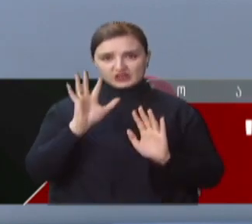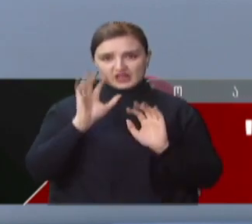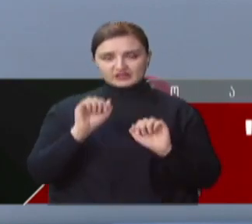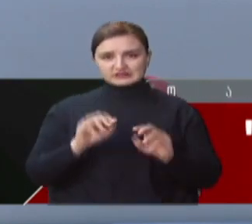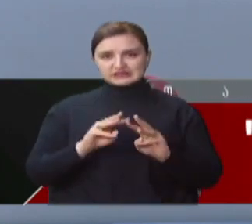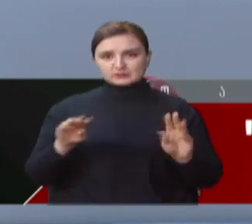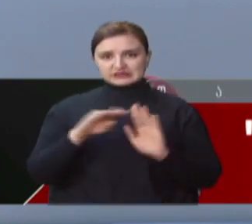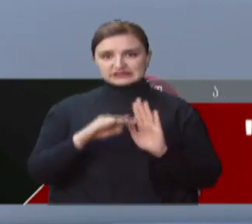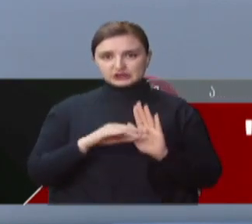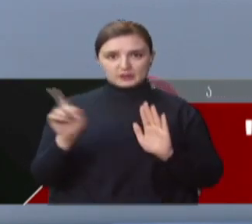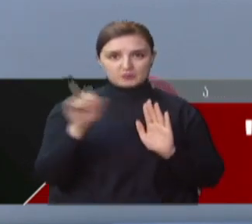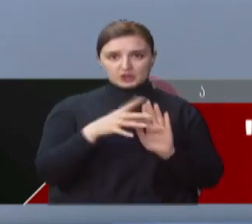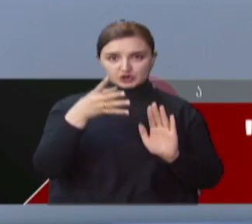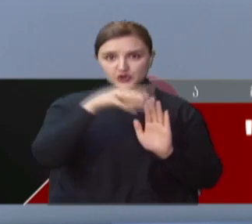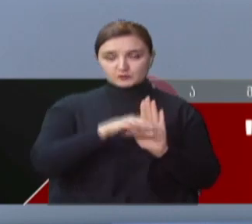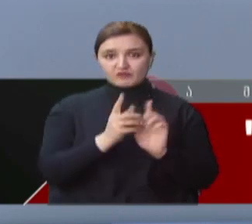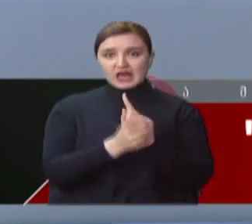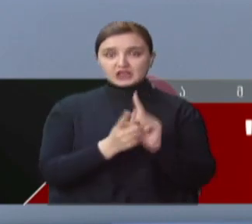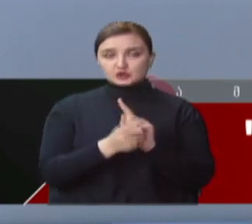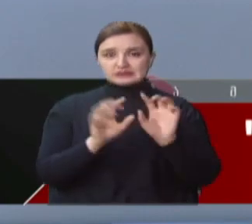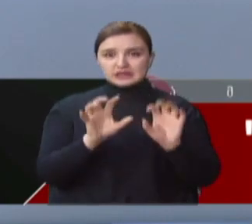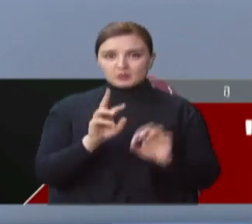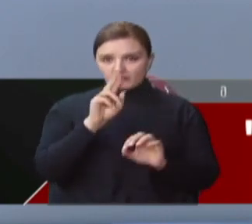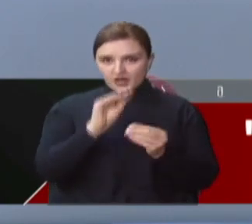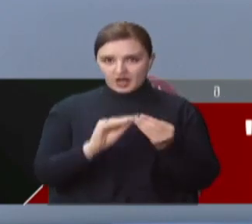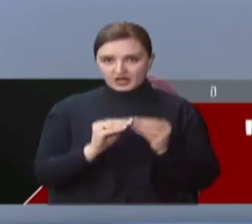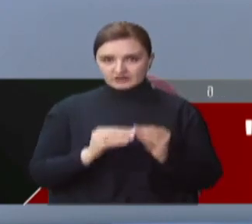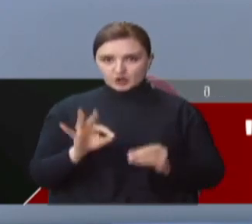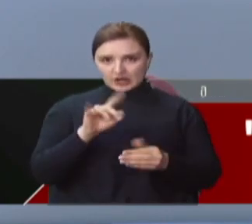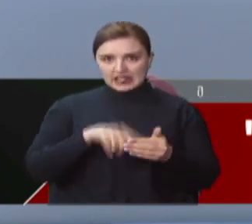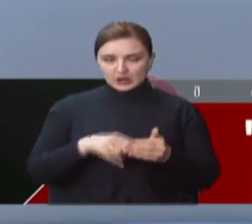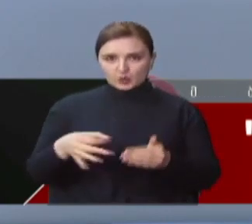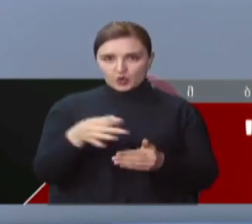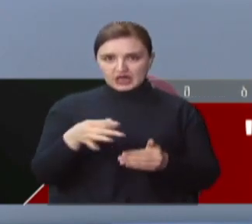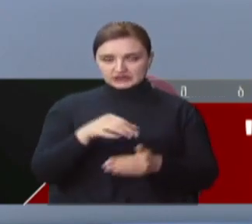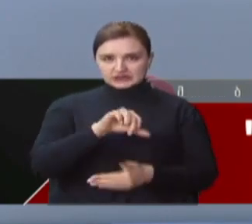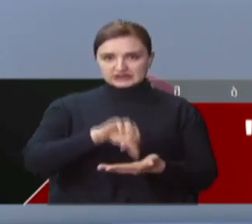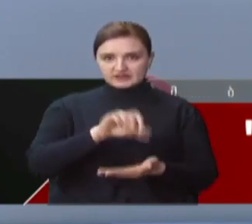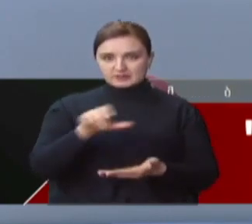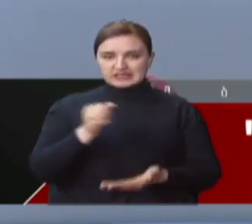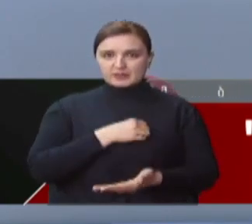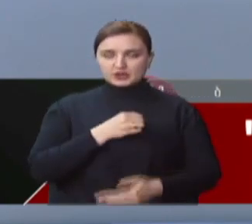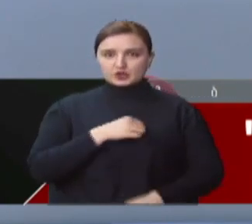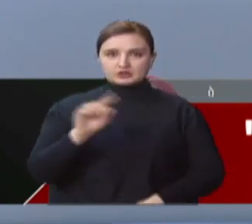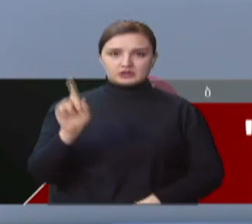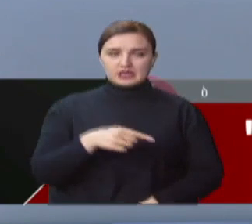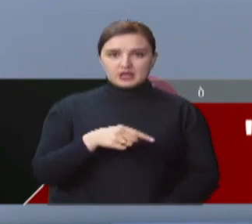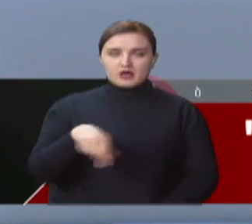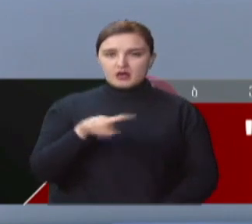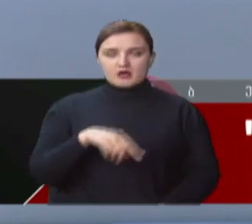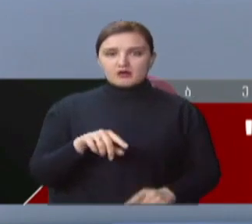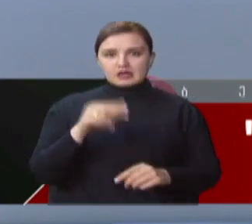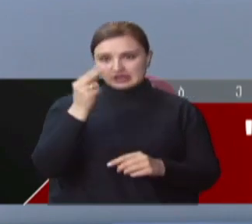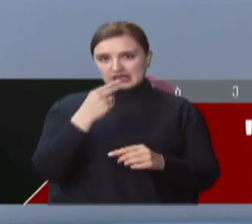саминистро система шигаевлянда. Касордеба исак аном да влохарвозит ромалис религиури организация бис сауропс. Самхедро самсахурис кан тави сариде